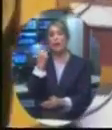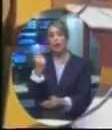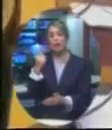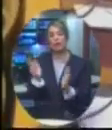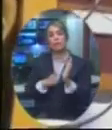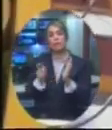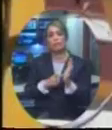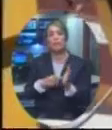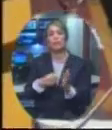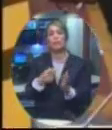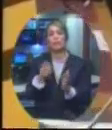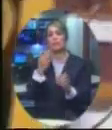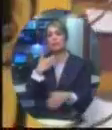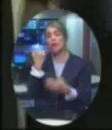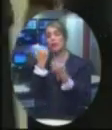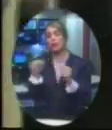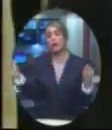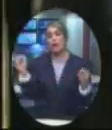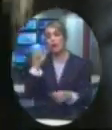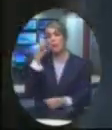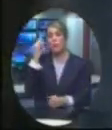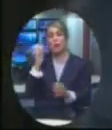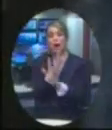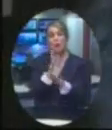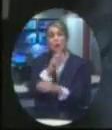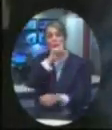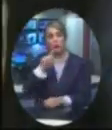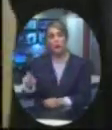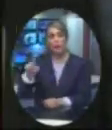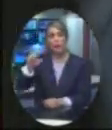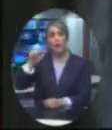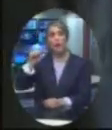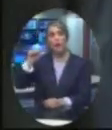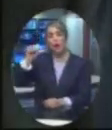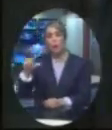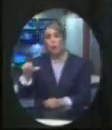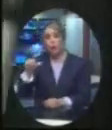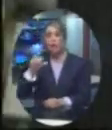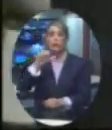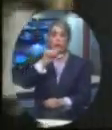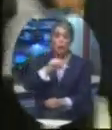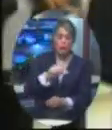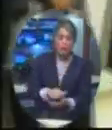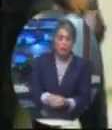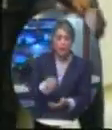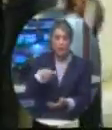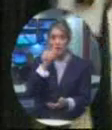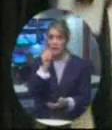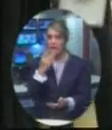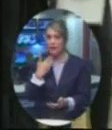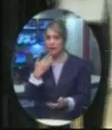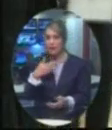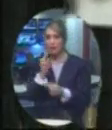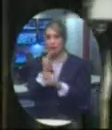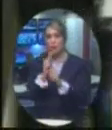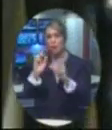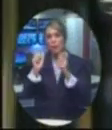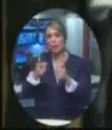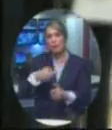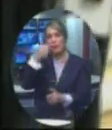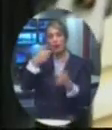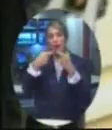המורשעים מרואן ברגותי ואחמד סעדת מהכלא, וגם נזיפה לישראל על שהיא מחזיקה במעצר מנהלי חברים במועצה